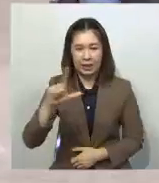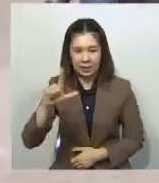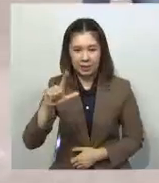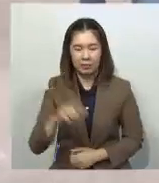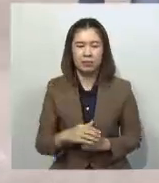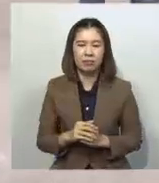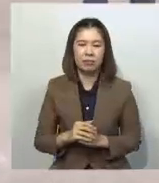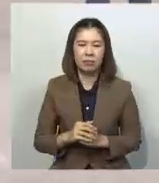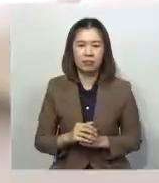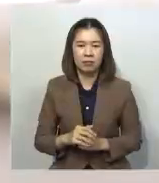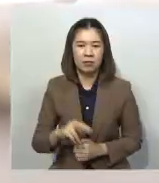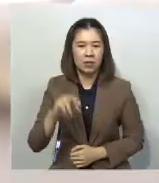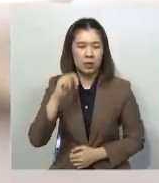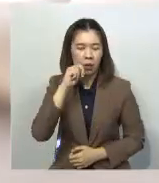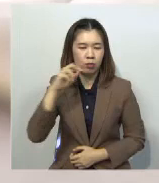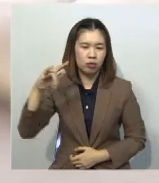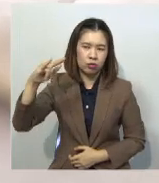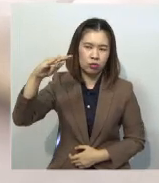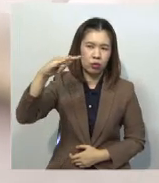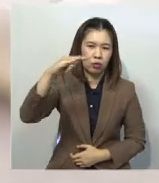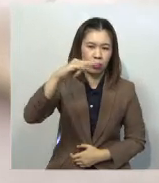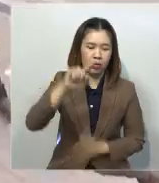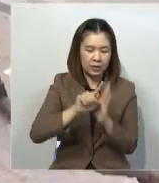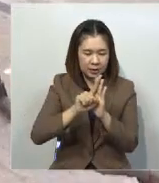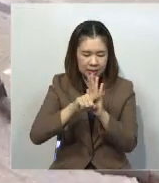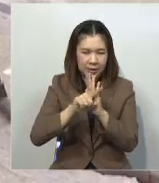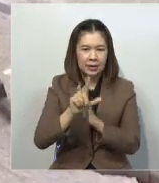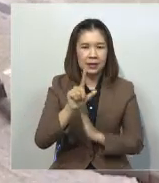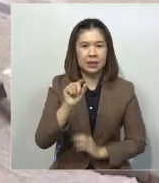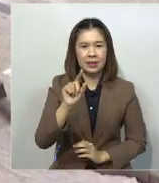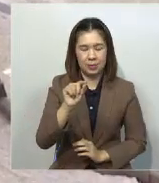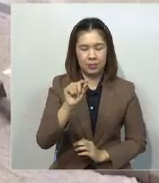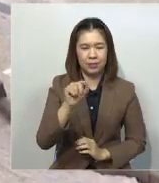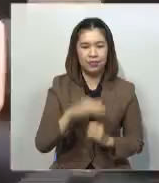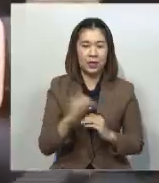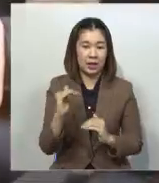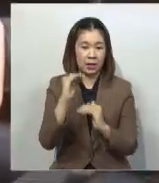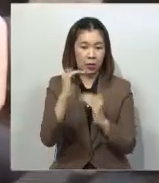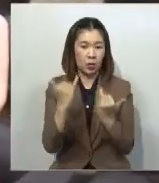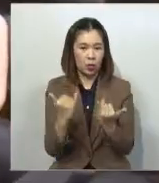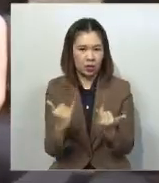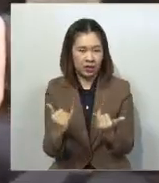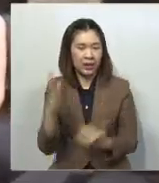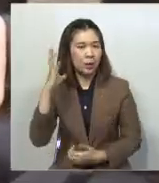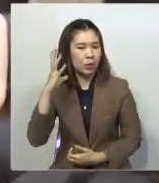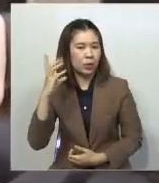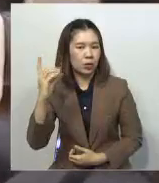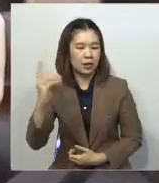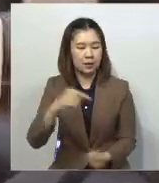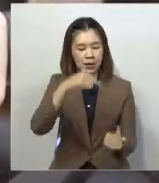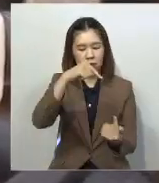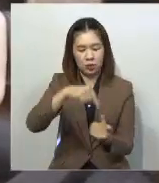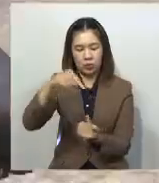อองน้ำในอากาศแล้วก็ขึ้นบินประมาณครั้งละ20นาทีกำหนดพื้นที่บินวันนี้แล้ววันพรุ่งนี้ทั้งหมดมี